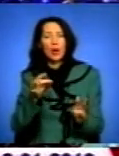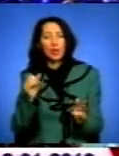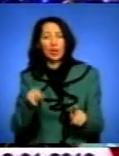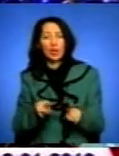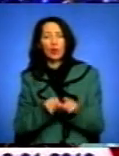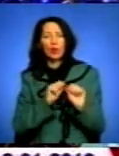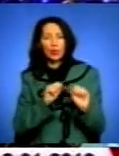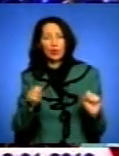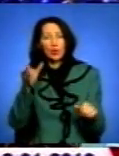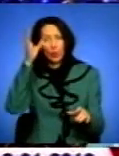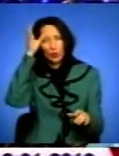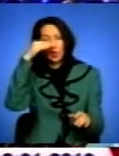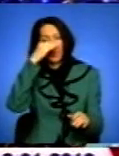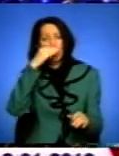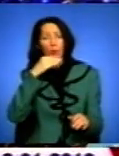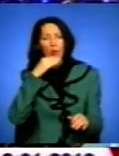Йосип також